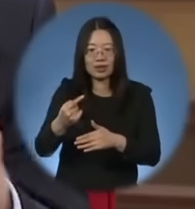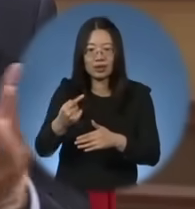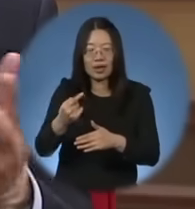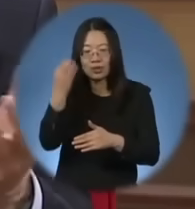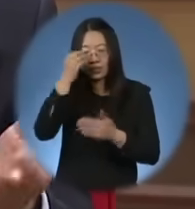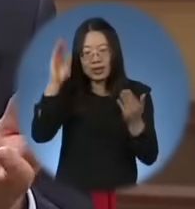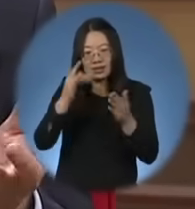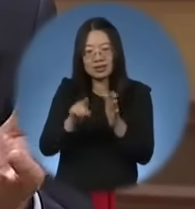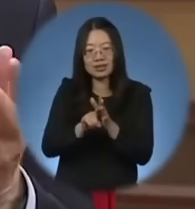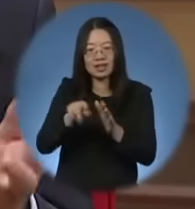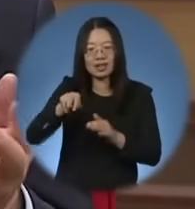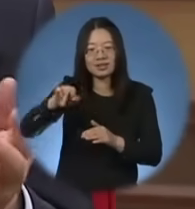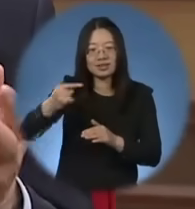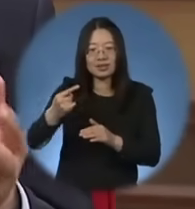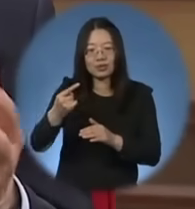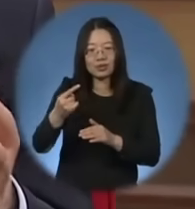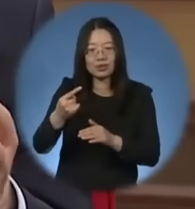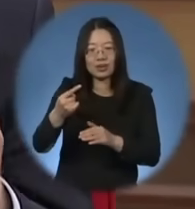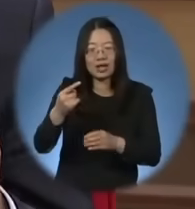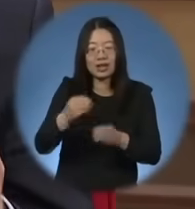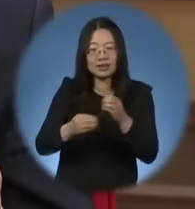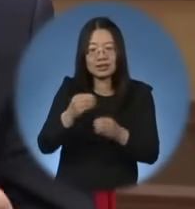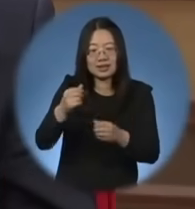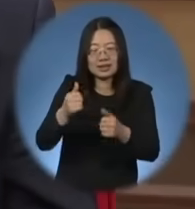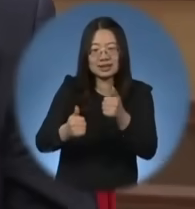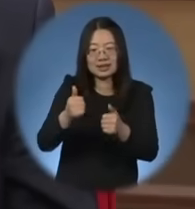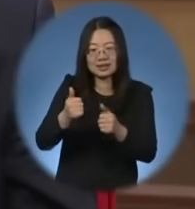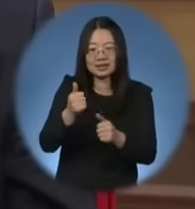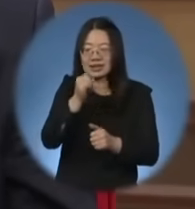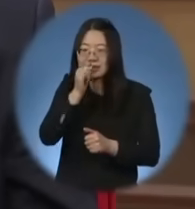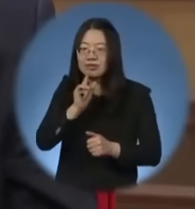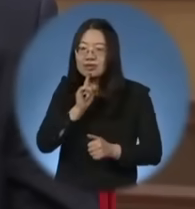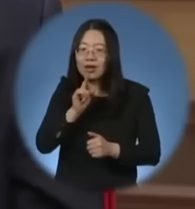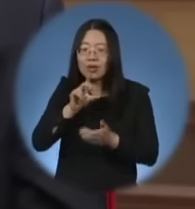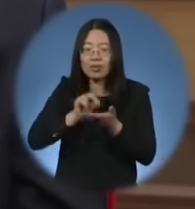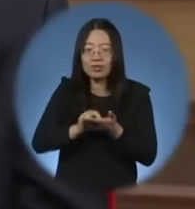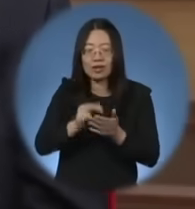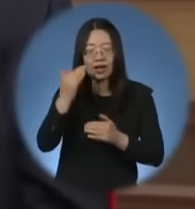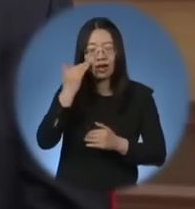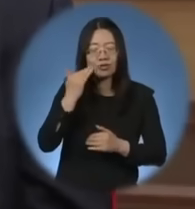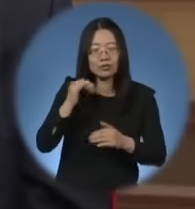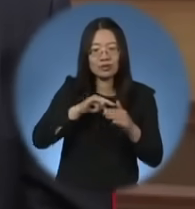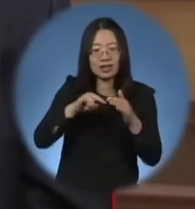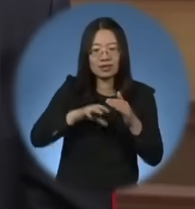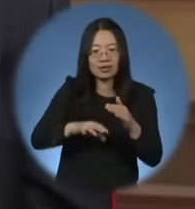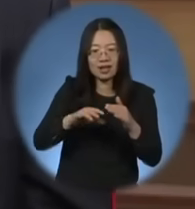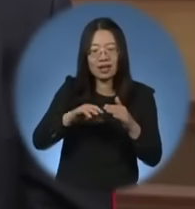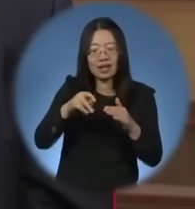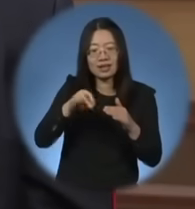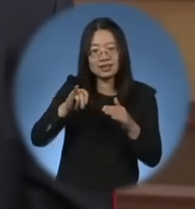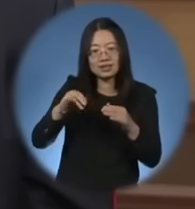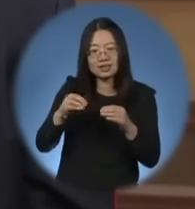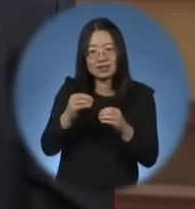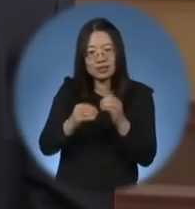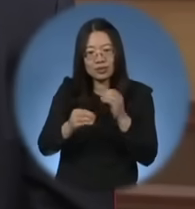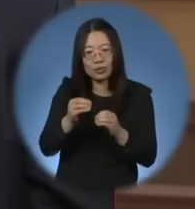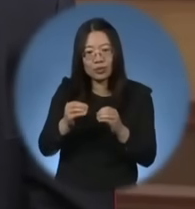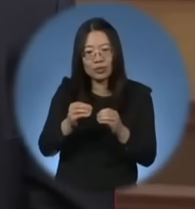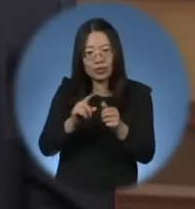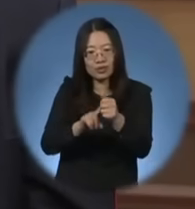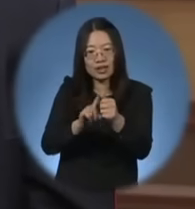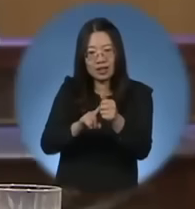학생을 위한 시 시조 시합해요 근데 문제는 한국서 시조는